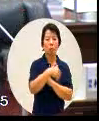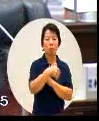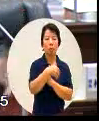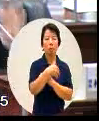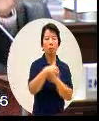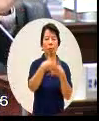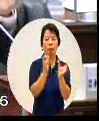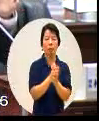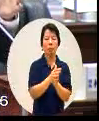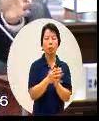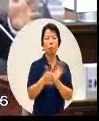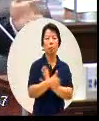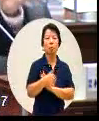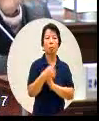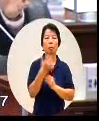一個